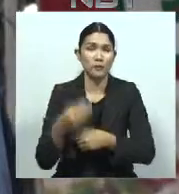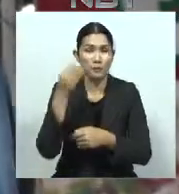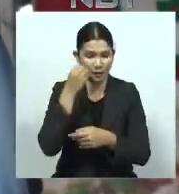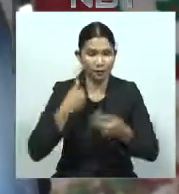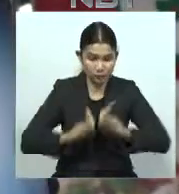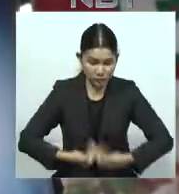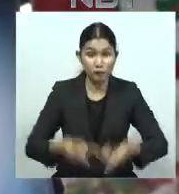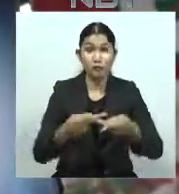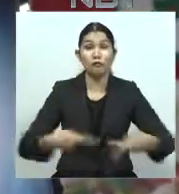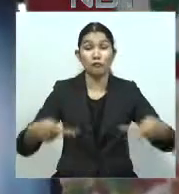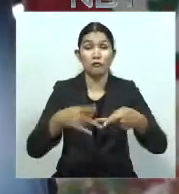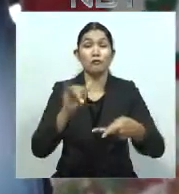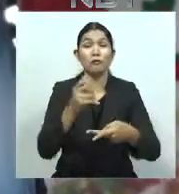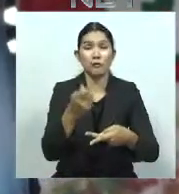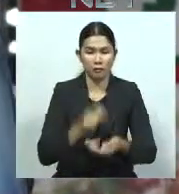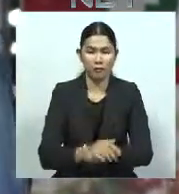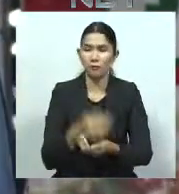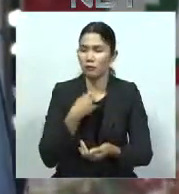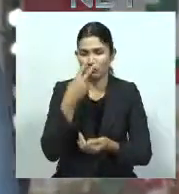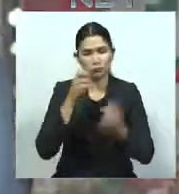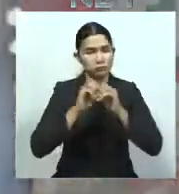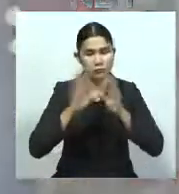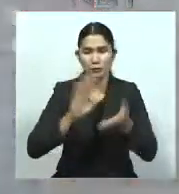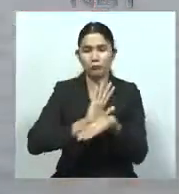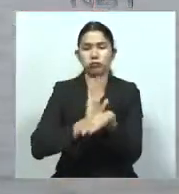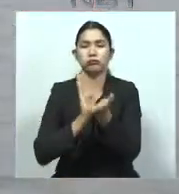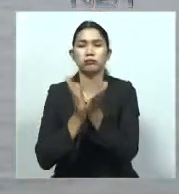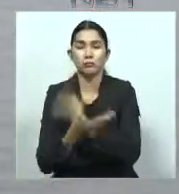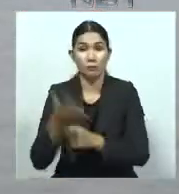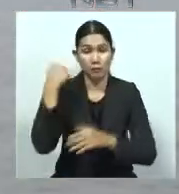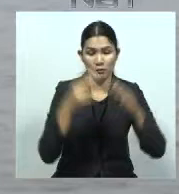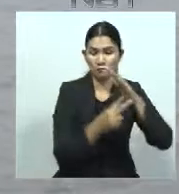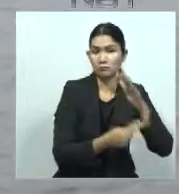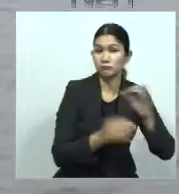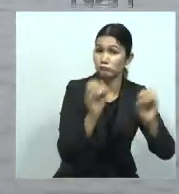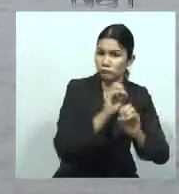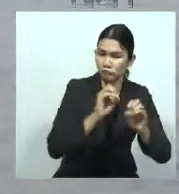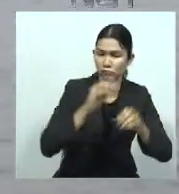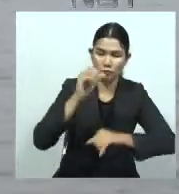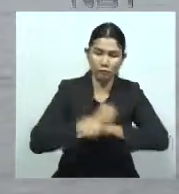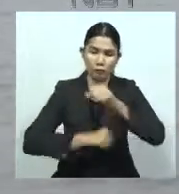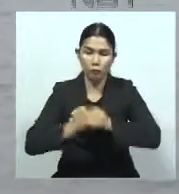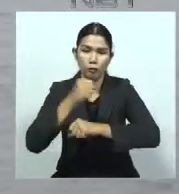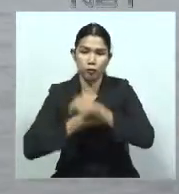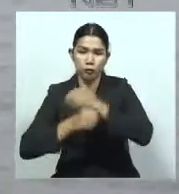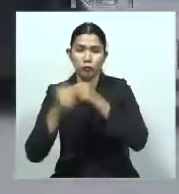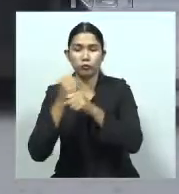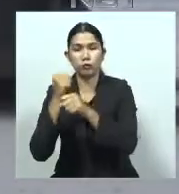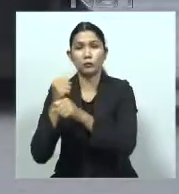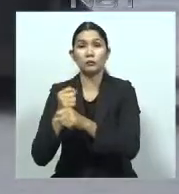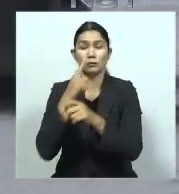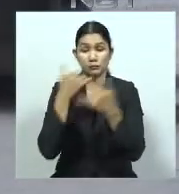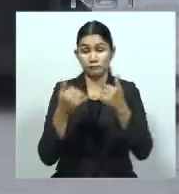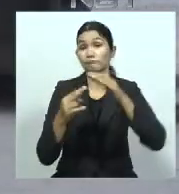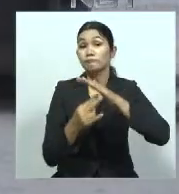าะยอได้เห็นถึงการเปลี่ยนแปลงอย่างชัดเจนเมื่อครั้งที่ยังไม่มีสะพานจนมีการก่อสร้างสะพานซึ่งแม้สะพานตินสูล